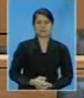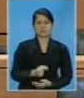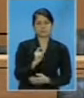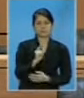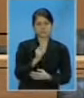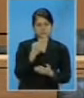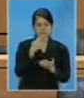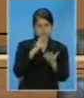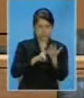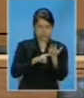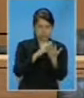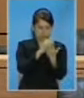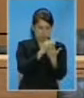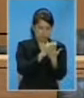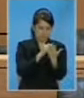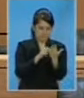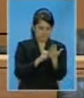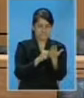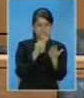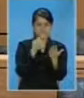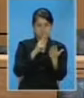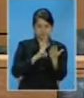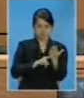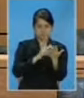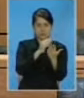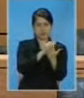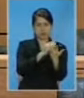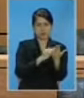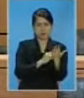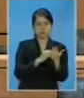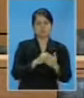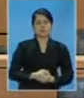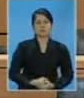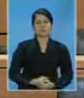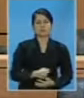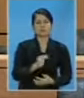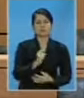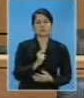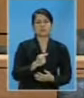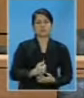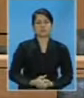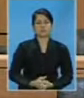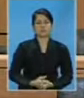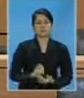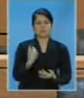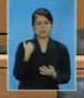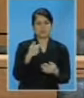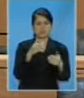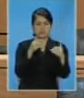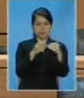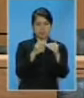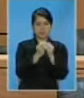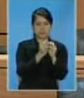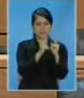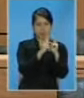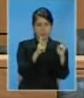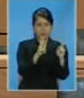สือในเอกสารที่ได้มีถึงกรรมาธิการเนี่ยนะ